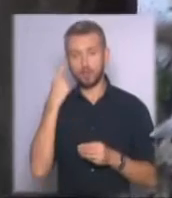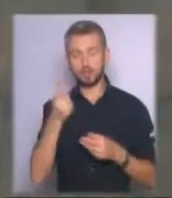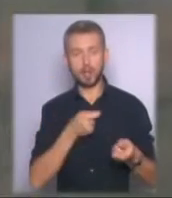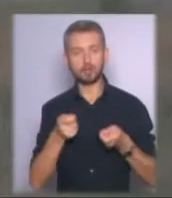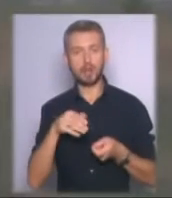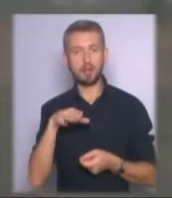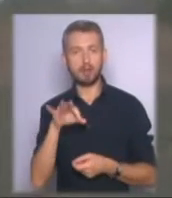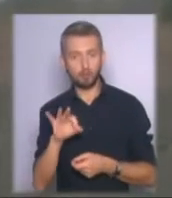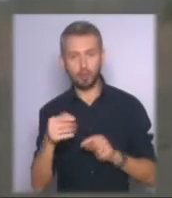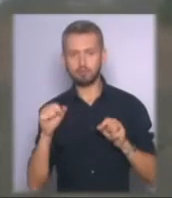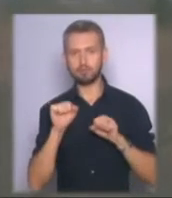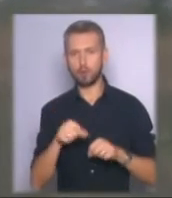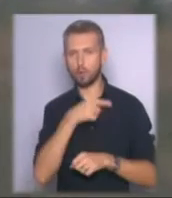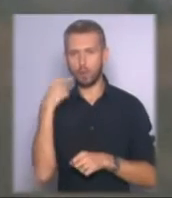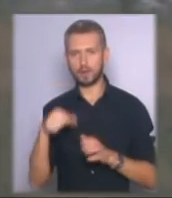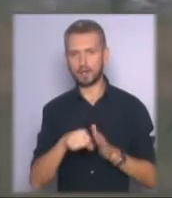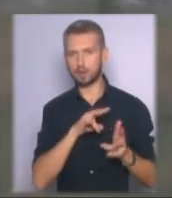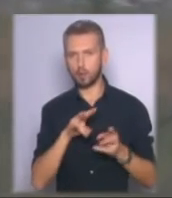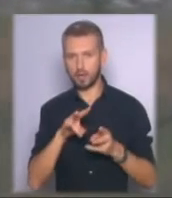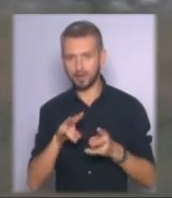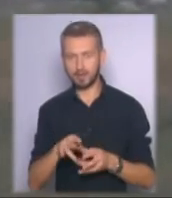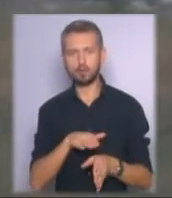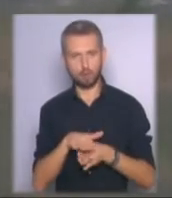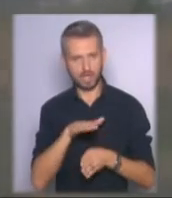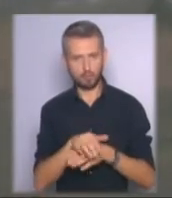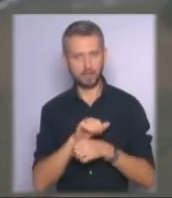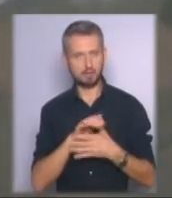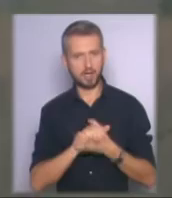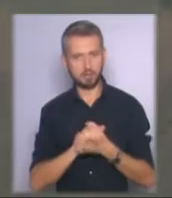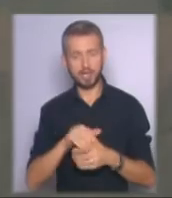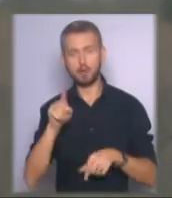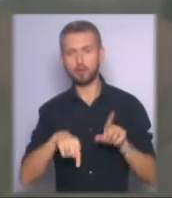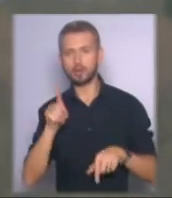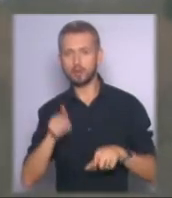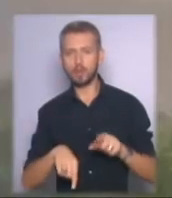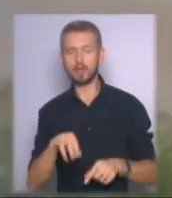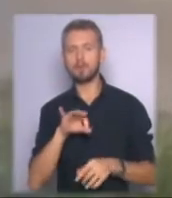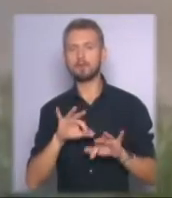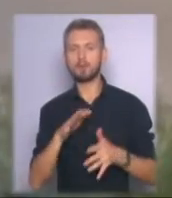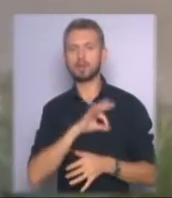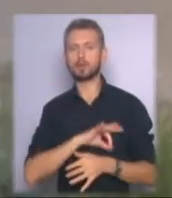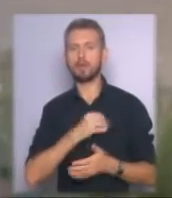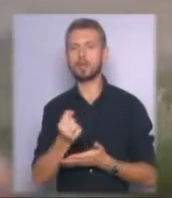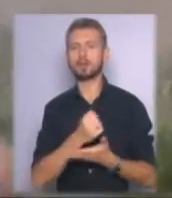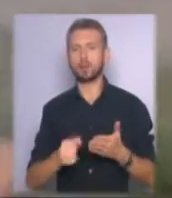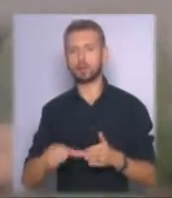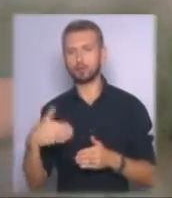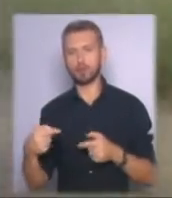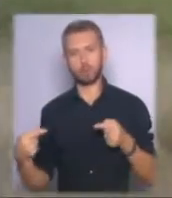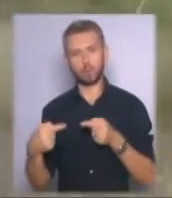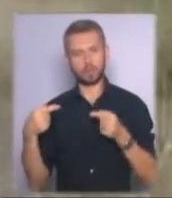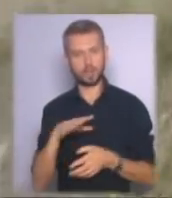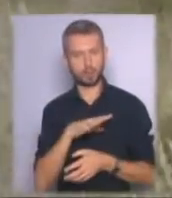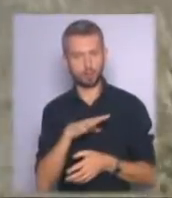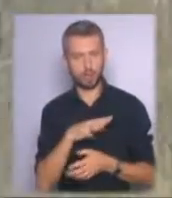про російські терористи дотримувалися перемир'я. Водночас поодинокі випадки застосування зброї зі сторони противника все ж були. Так, на